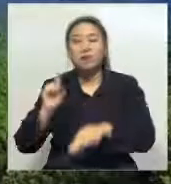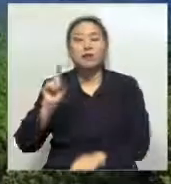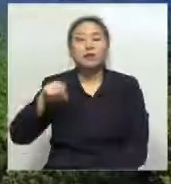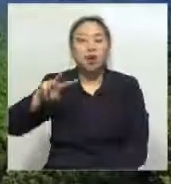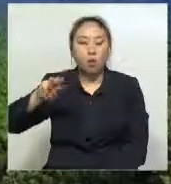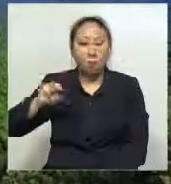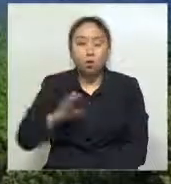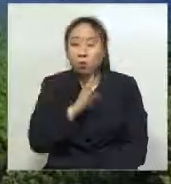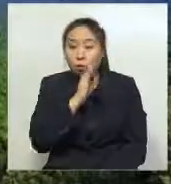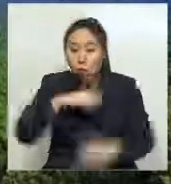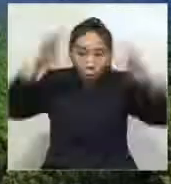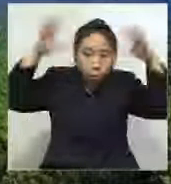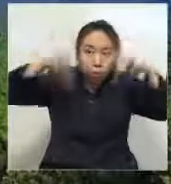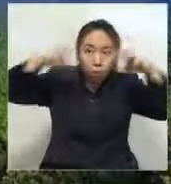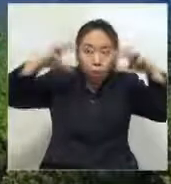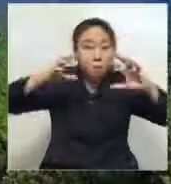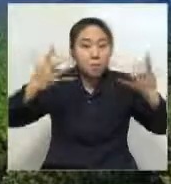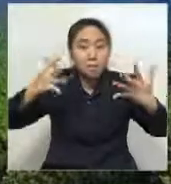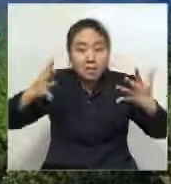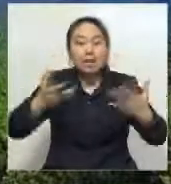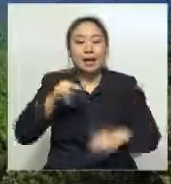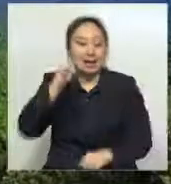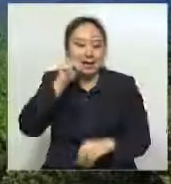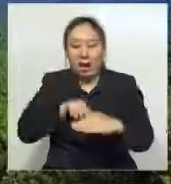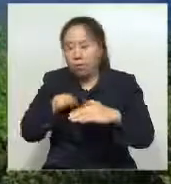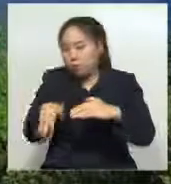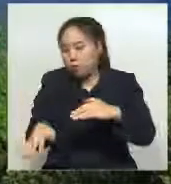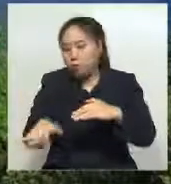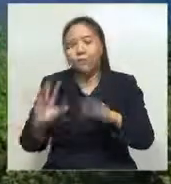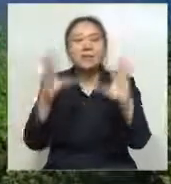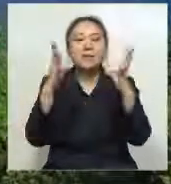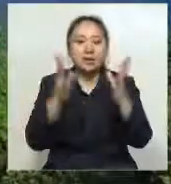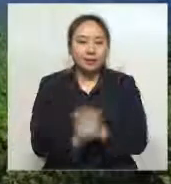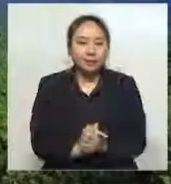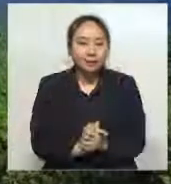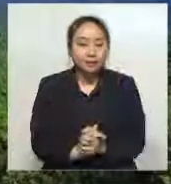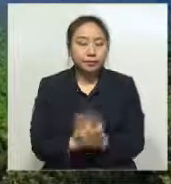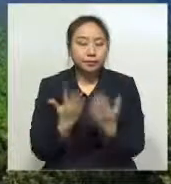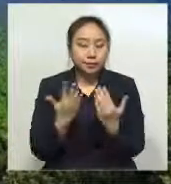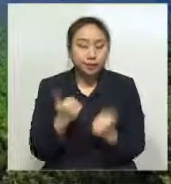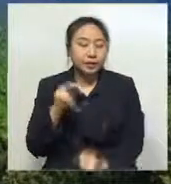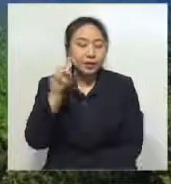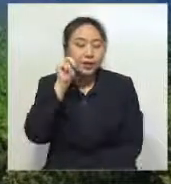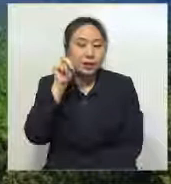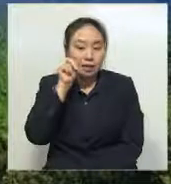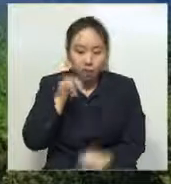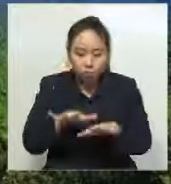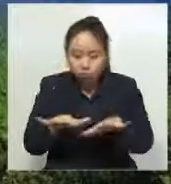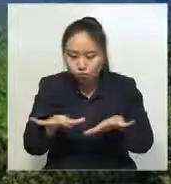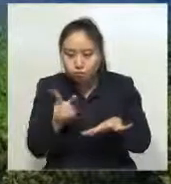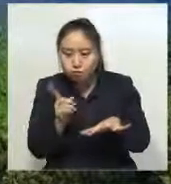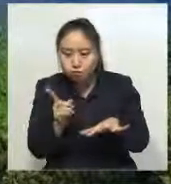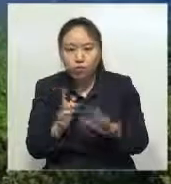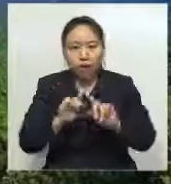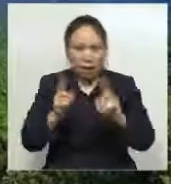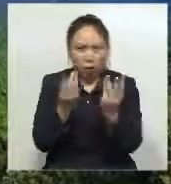ปิลเวย์ถ้าไม่มีฝนตกหนักเหนือเขื่อนเพิ่มเติมนะคะแต่ว่าในขณะเดียวกันถึงแม้ว่าสถานการณ์น้ำจะค่อนข้างนิ่งแล้วแต่ยังต้